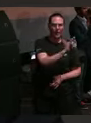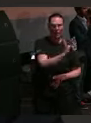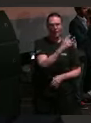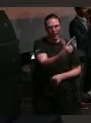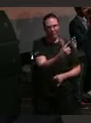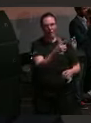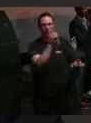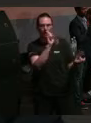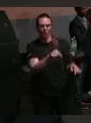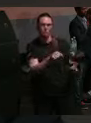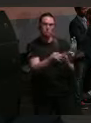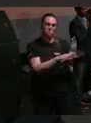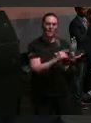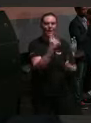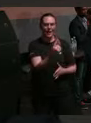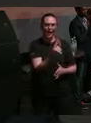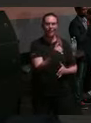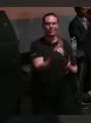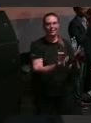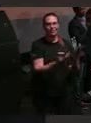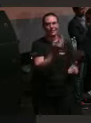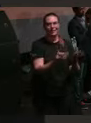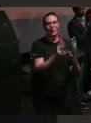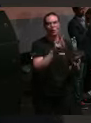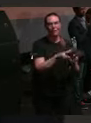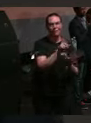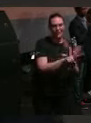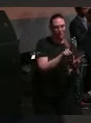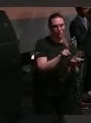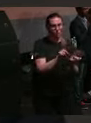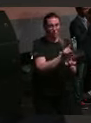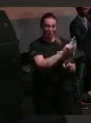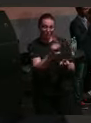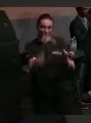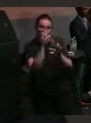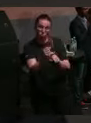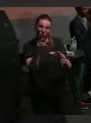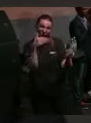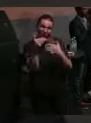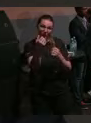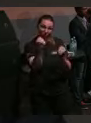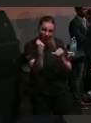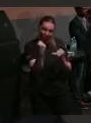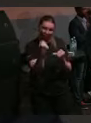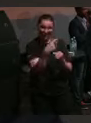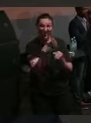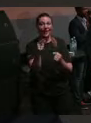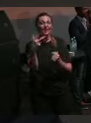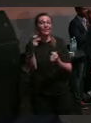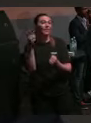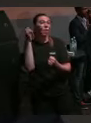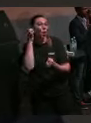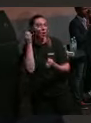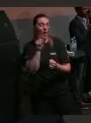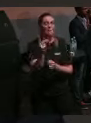per kilowattime. Men betyr det da at vi bare skal satse på vindkraft til 30 øre per kilowattime, eller bør vi gjøre